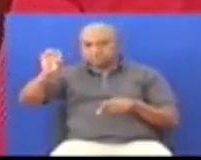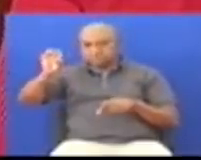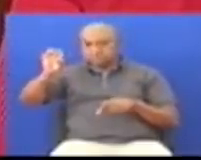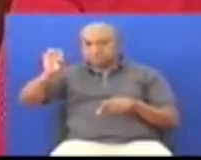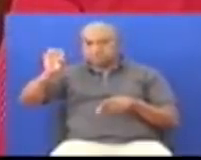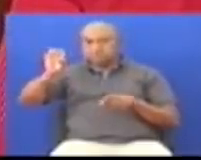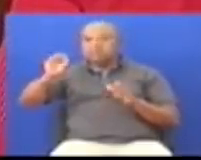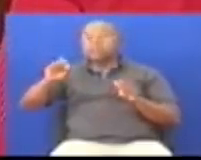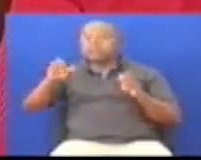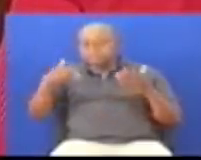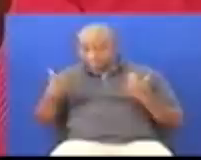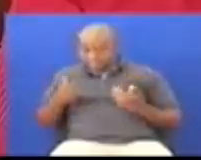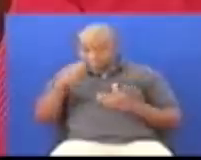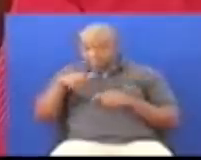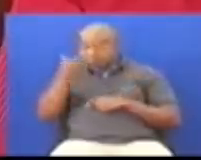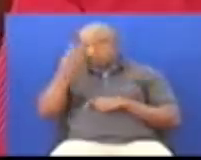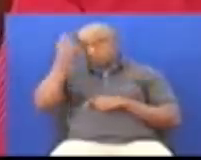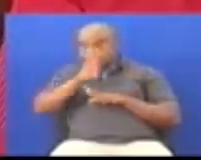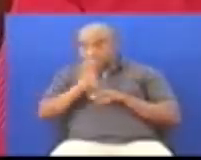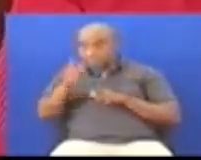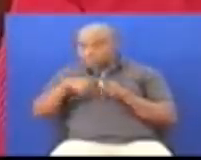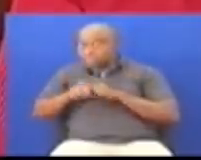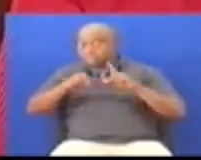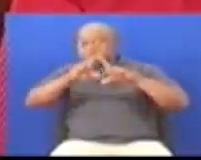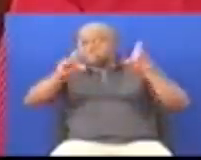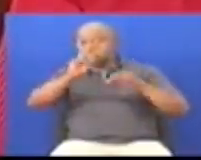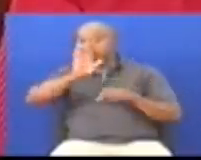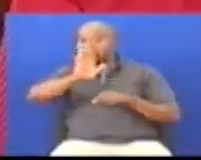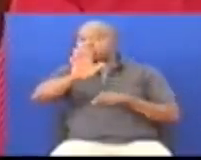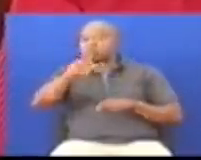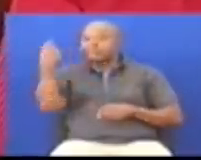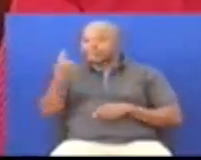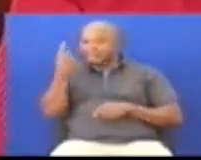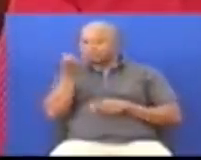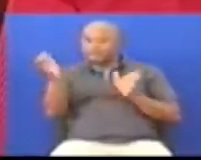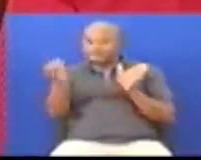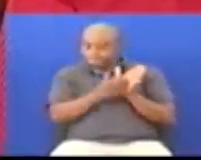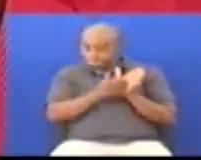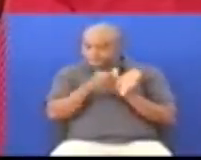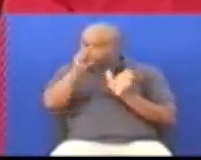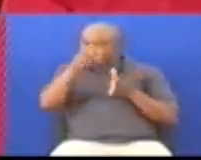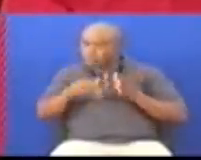hivyo, hata kwenye kitambulisho chako cha NIDA inaandikwa hivyo.